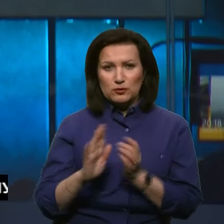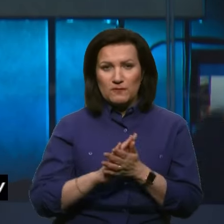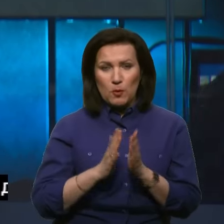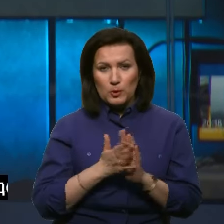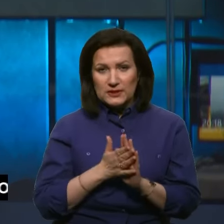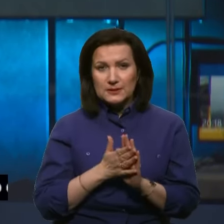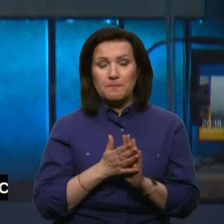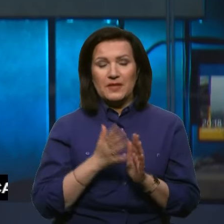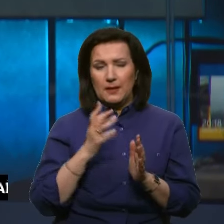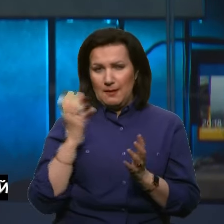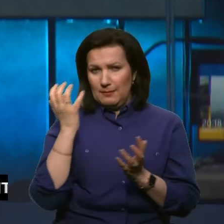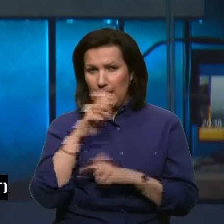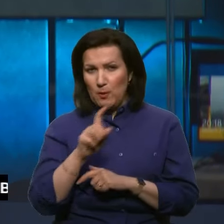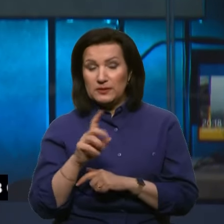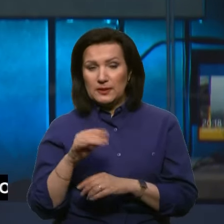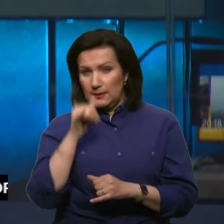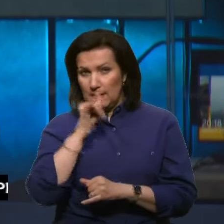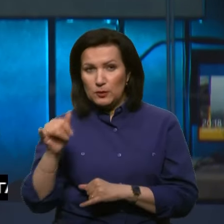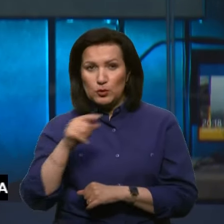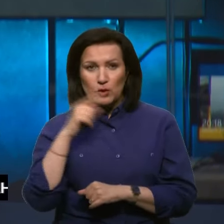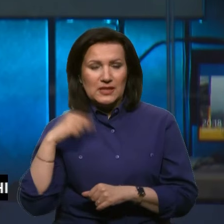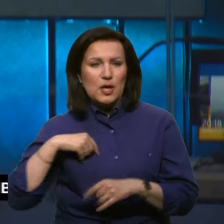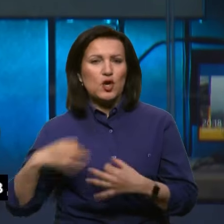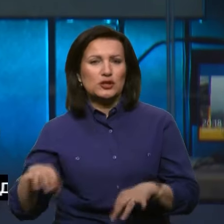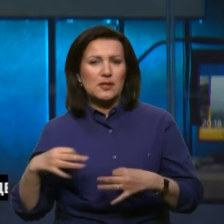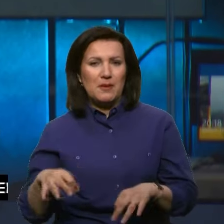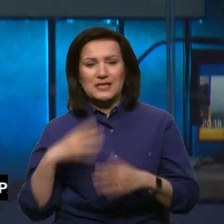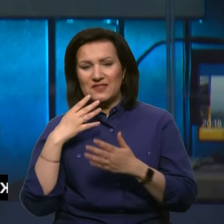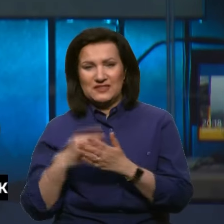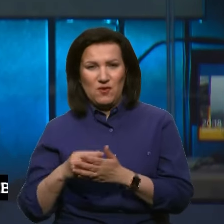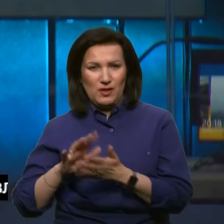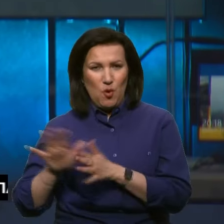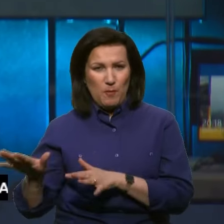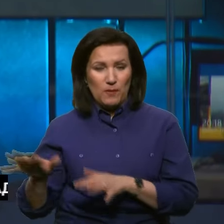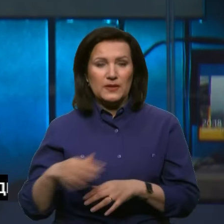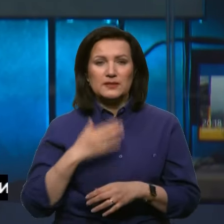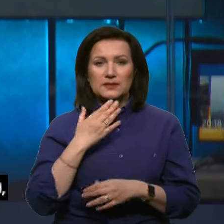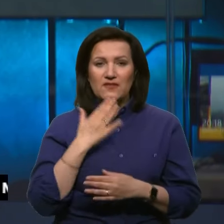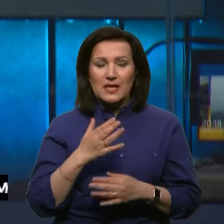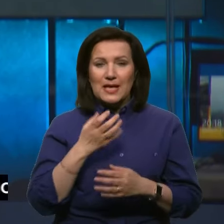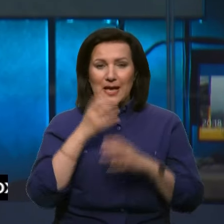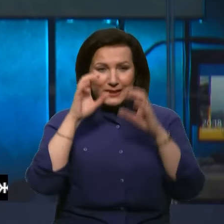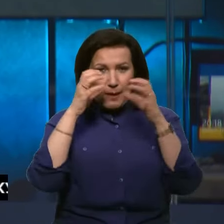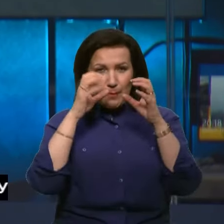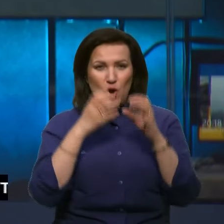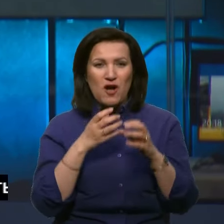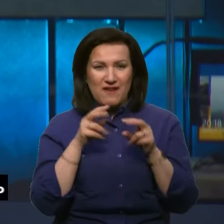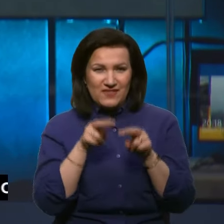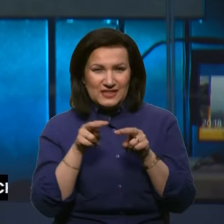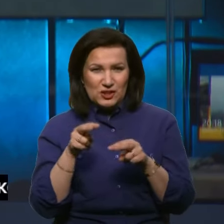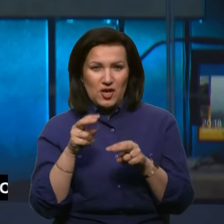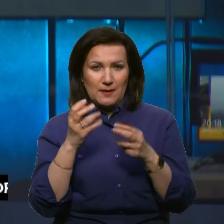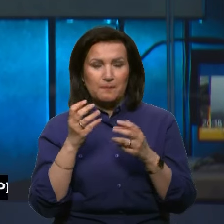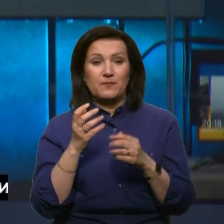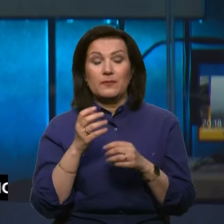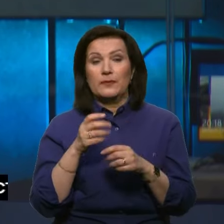позиції оборонців непоміченим і не дають росіянам розслаблятися у власних окопах. Усе завдяки тепловізорам на дронах.